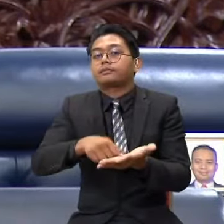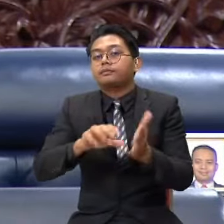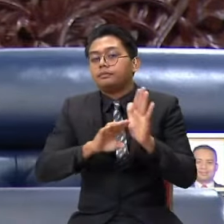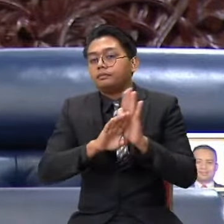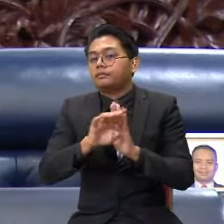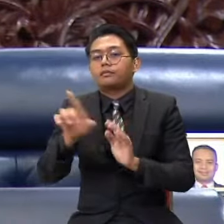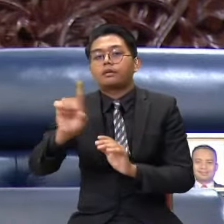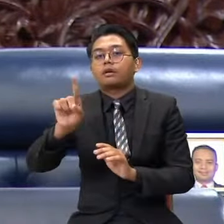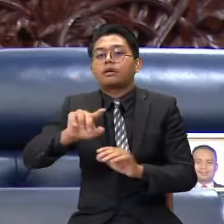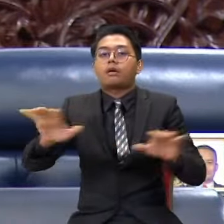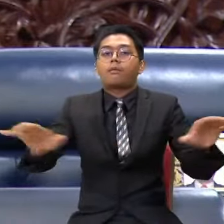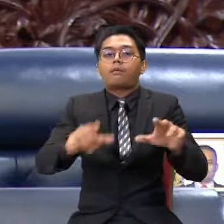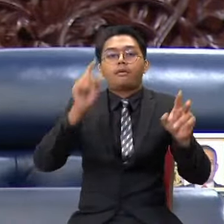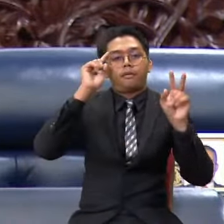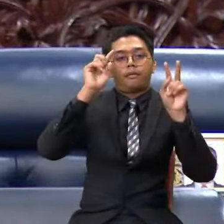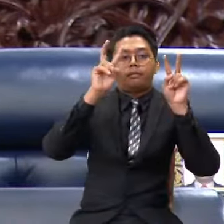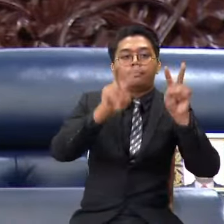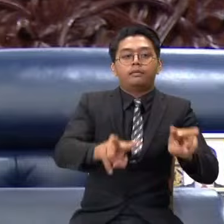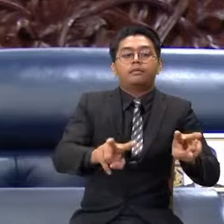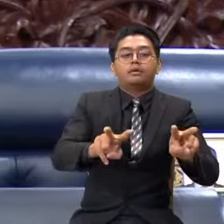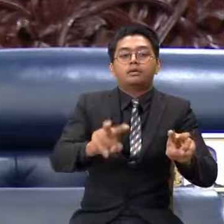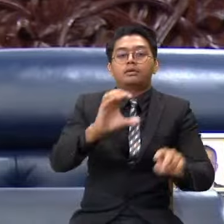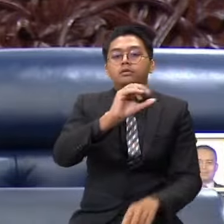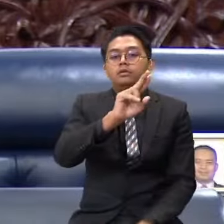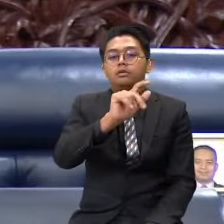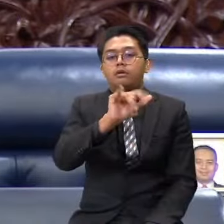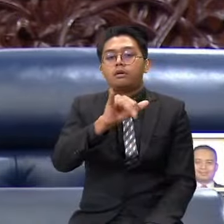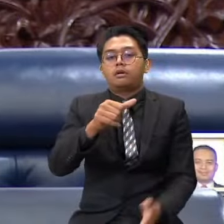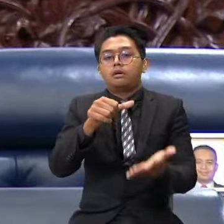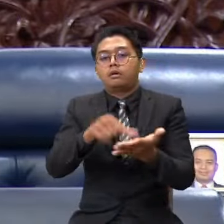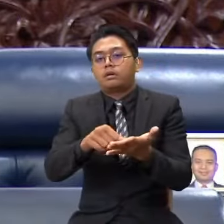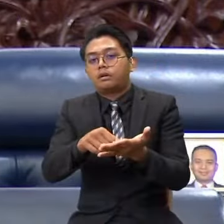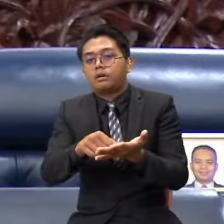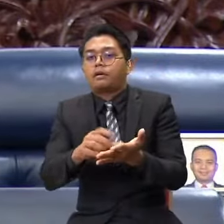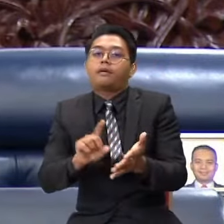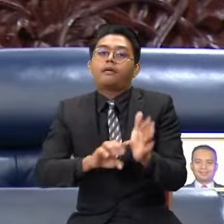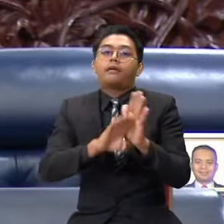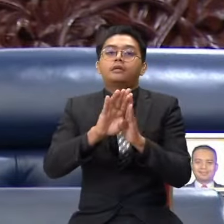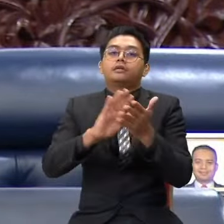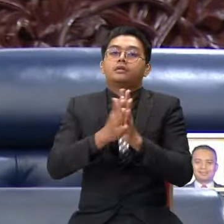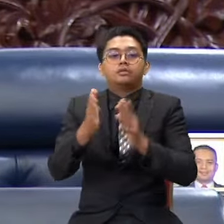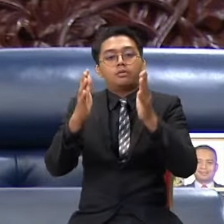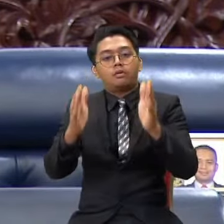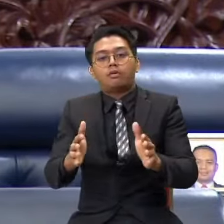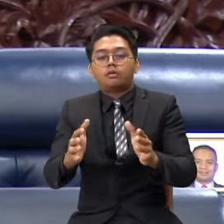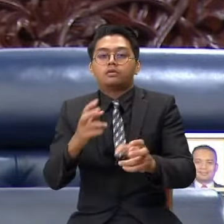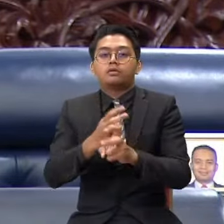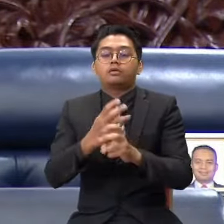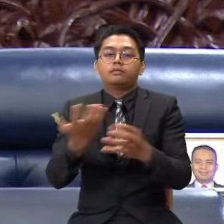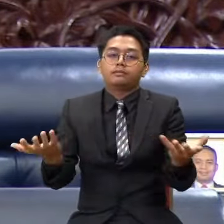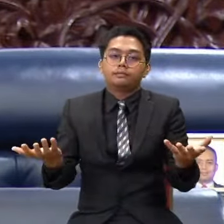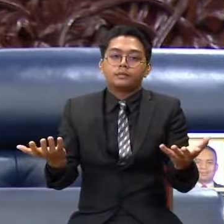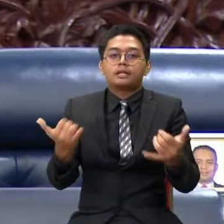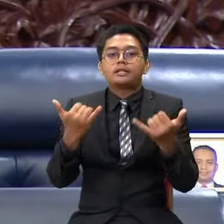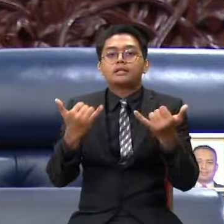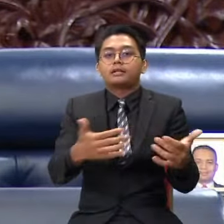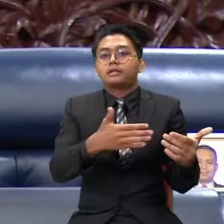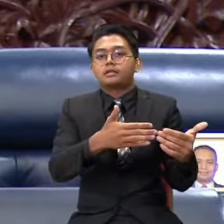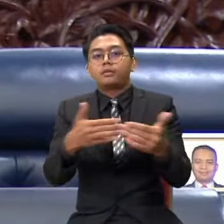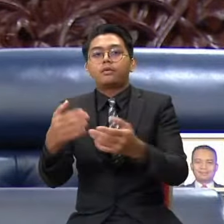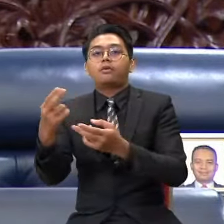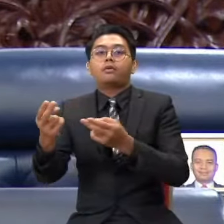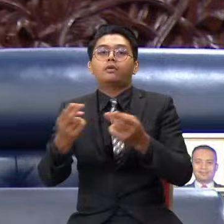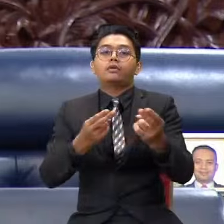janganlah Cuba buat persepsi oleh kerana Cukai naik Ubat naik semua rakyat hidup susah Oke saya masuk kepada saya masuk kepada